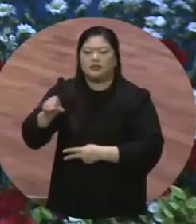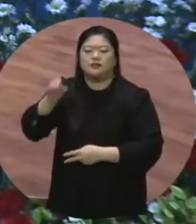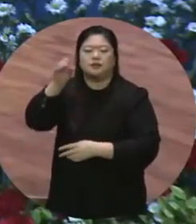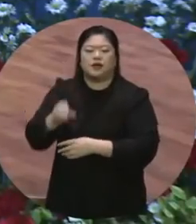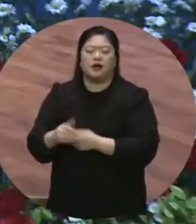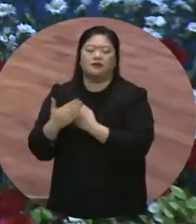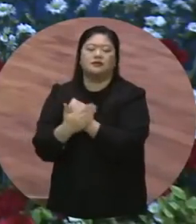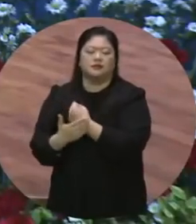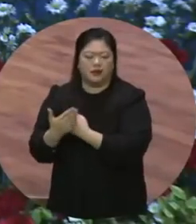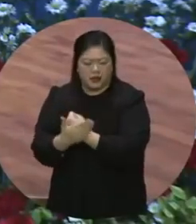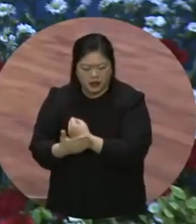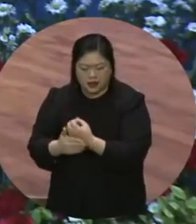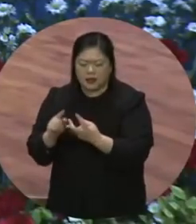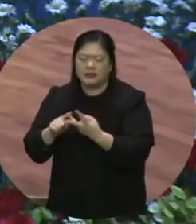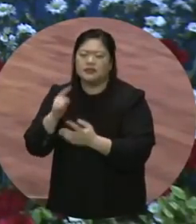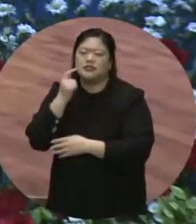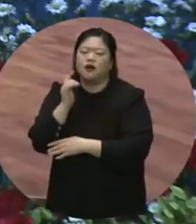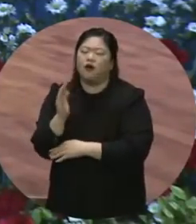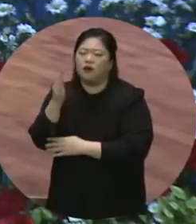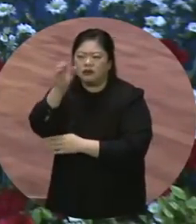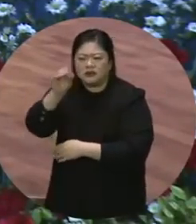그것을 본받는 것을 말하는 것이다.